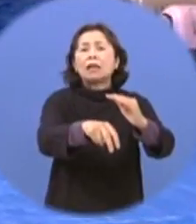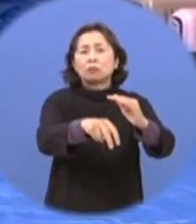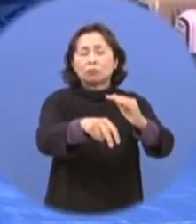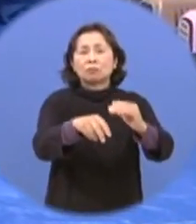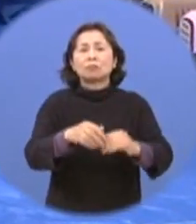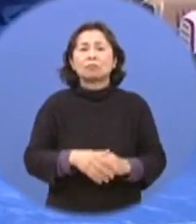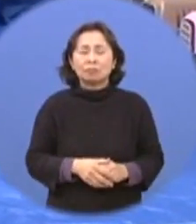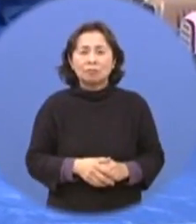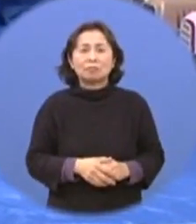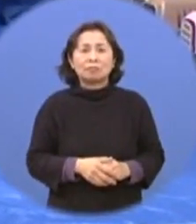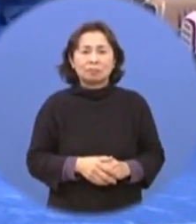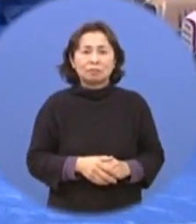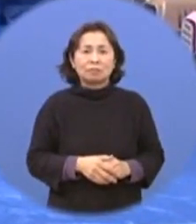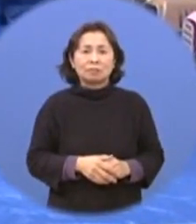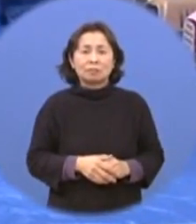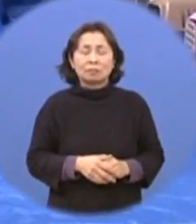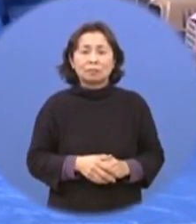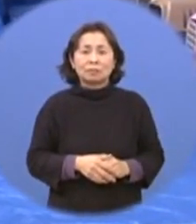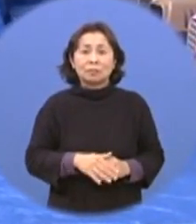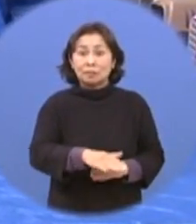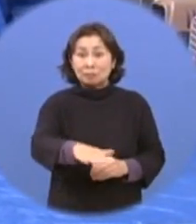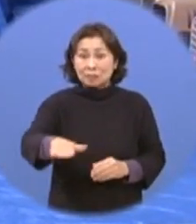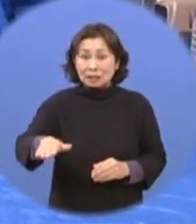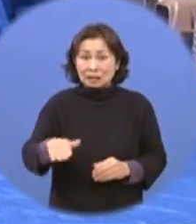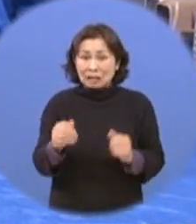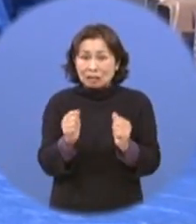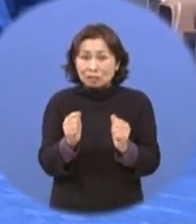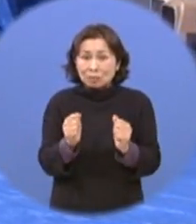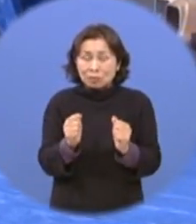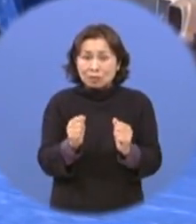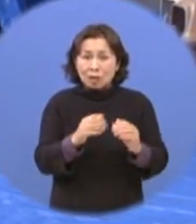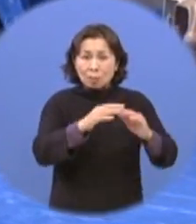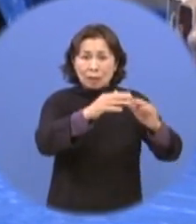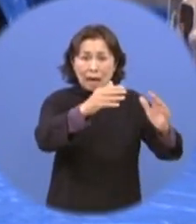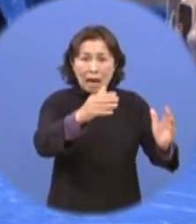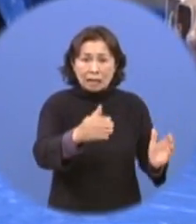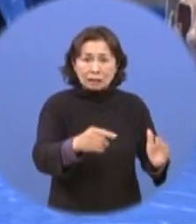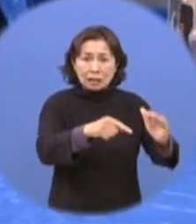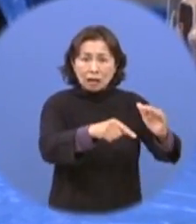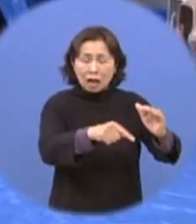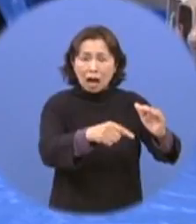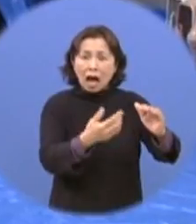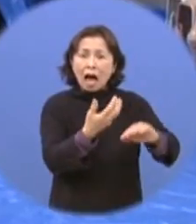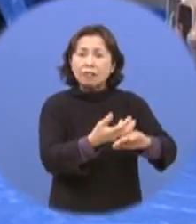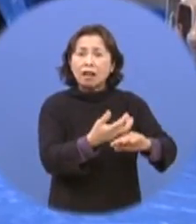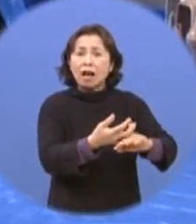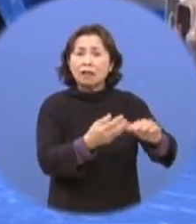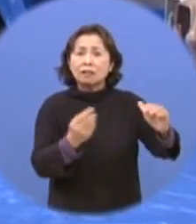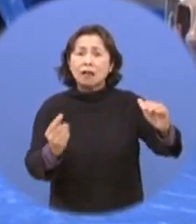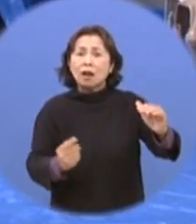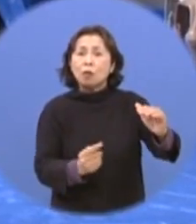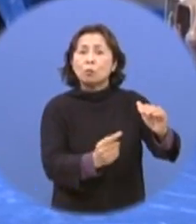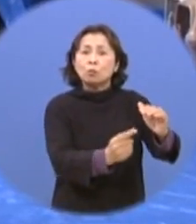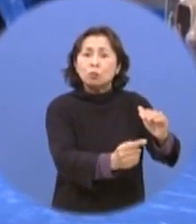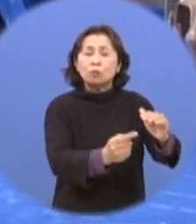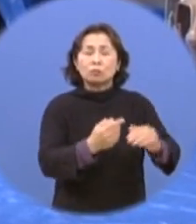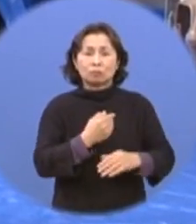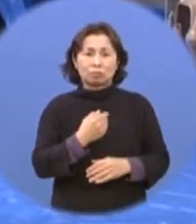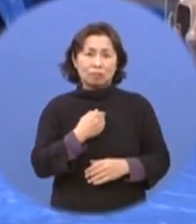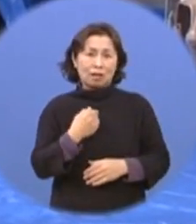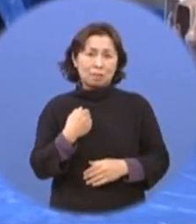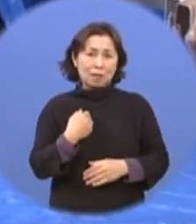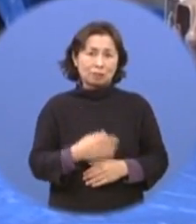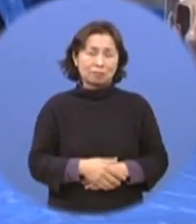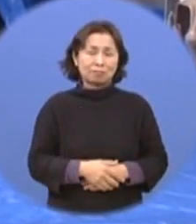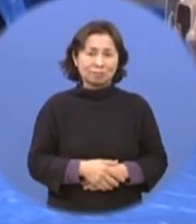床の家の中だけあったかければ可能にされると思うあるいは6フードは一色